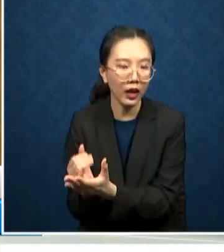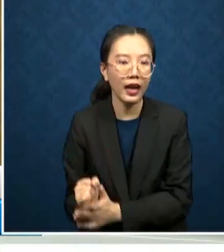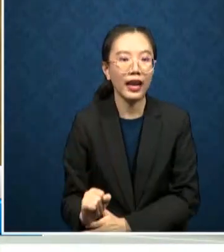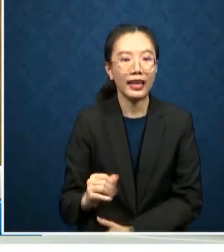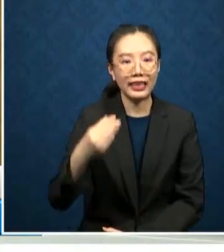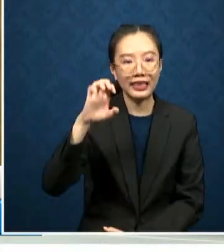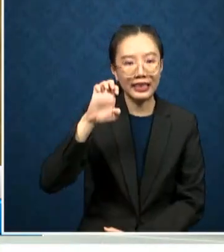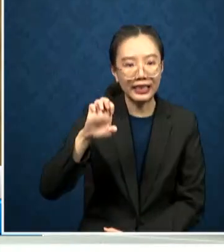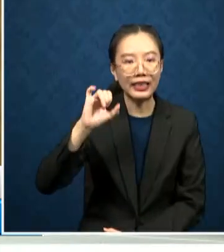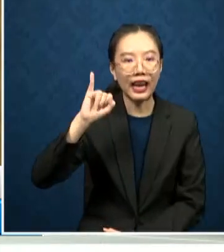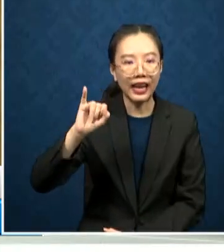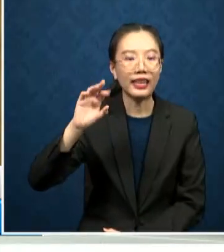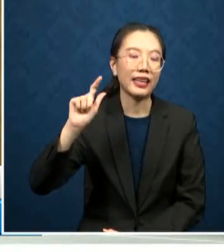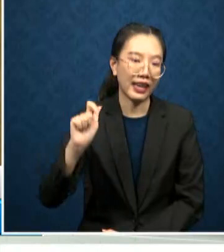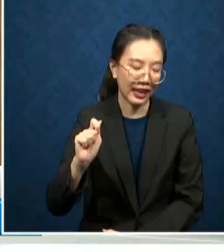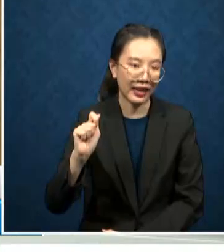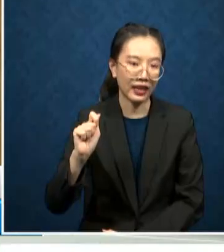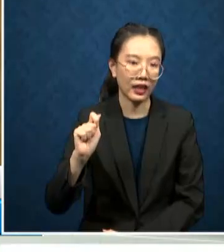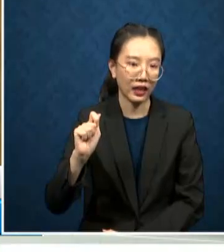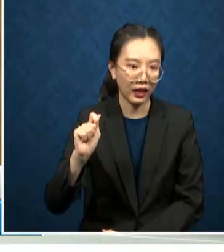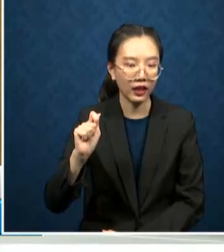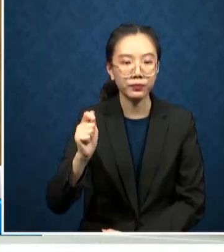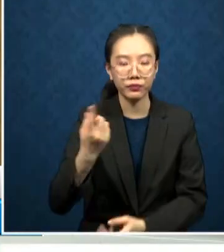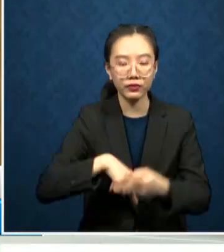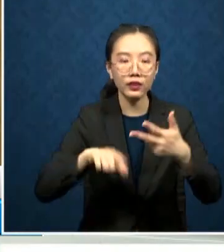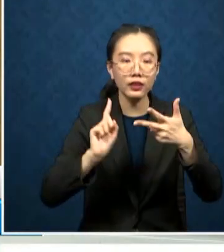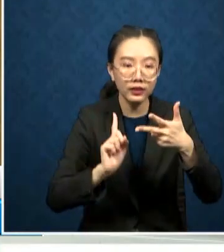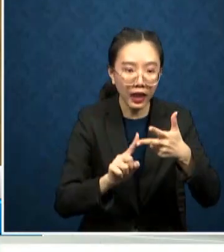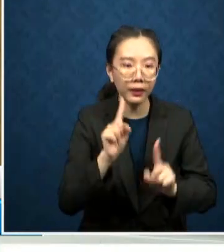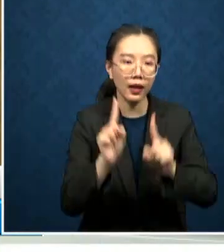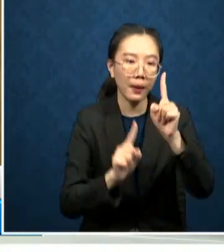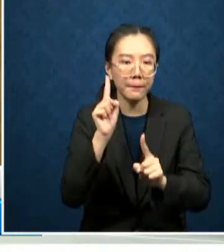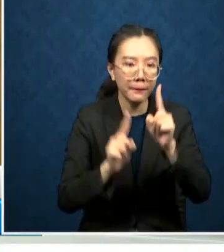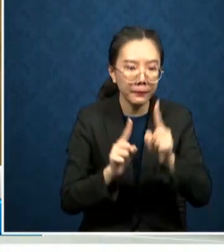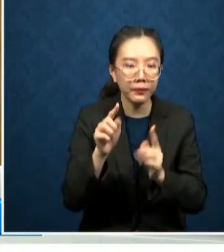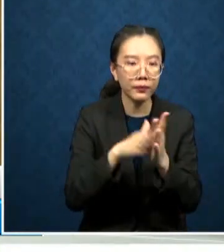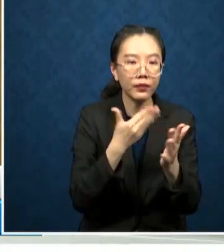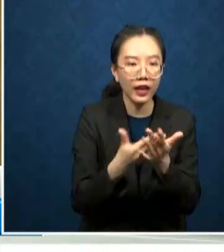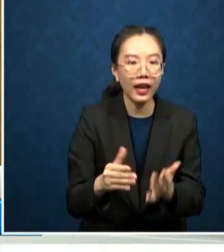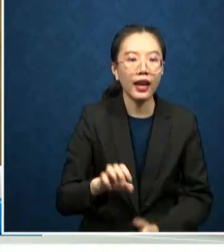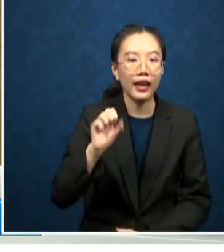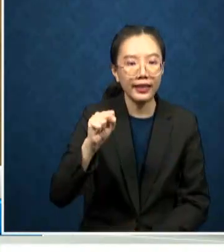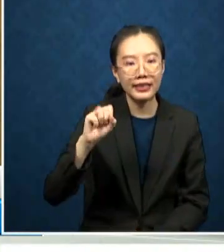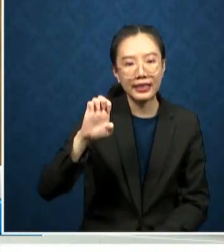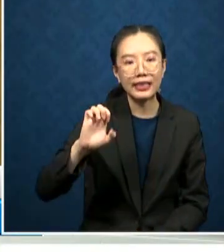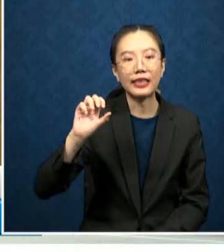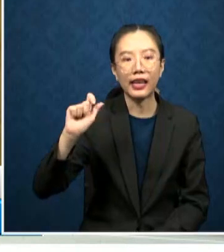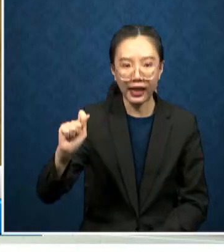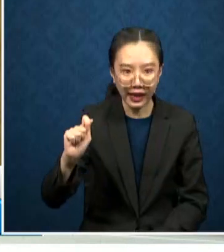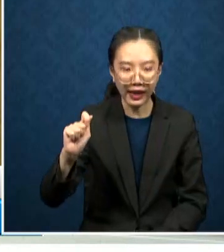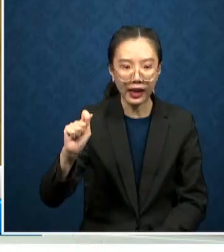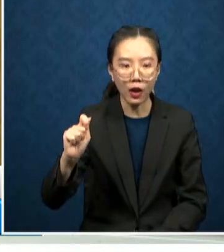และehiaการประเมินผลกระทบสิ่งแวดล้อมในระดับยุทธศาสตร์หรือSeaการลด